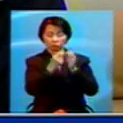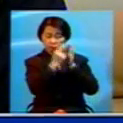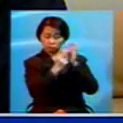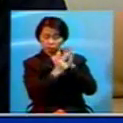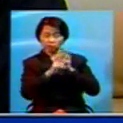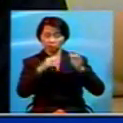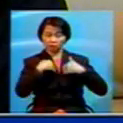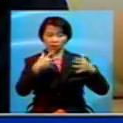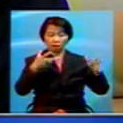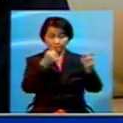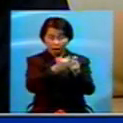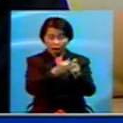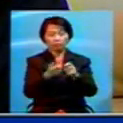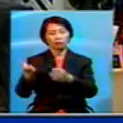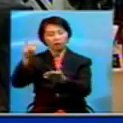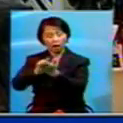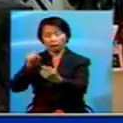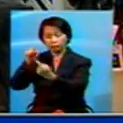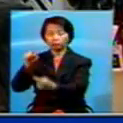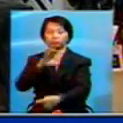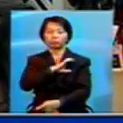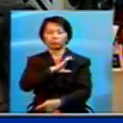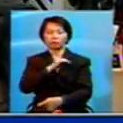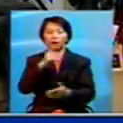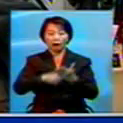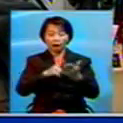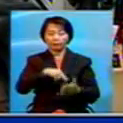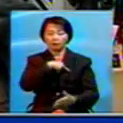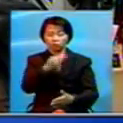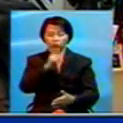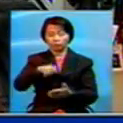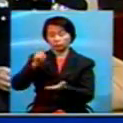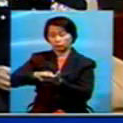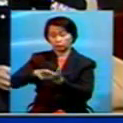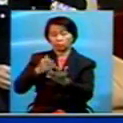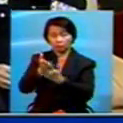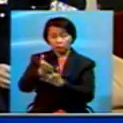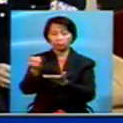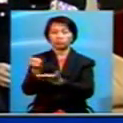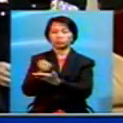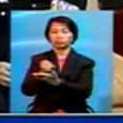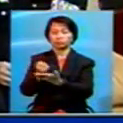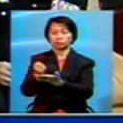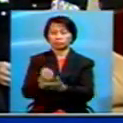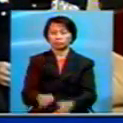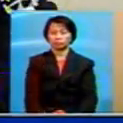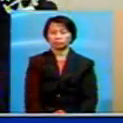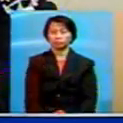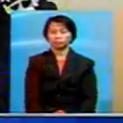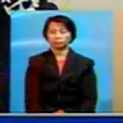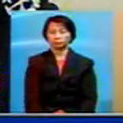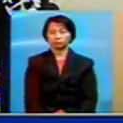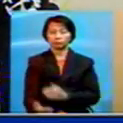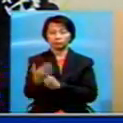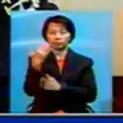sedia Ada kemalangan harus dilaporkan kepada Polis dan segala kerugian boleh dituntut melalui insurans baru